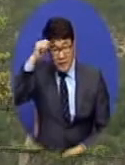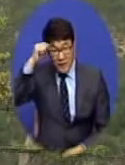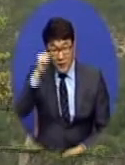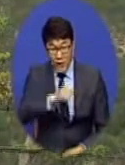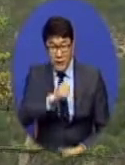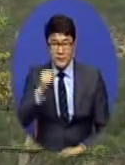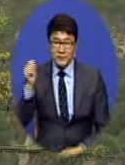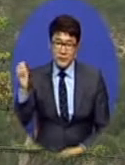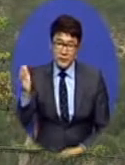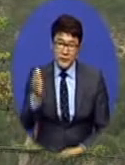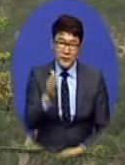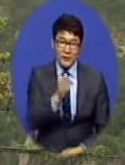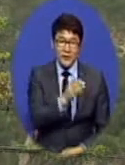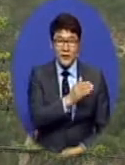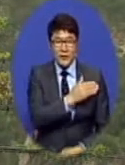새벽부터